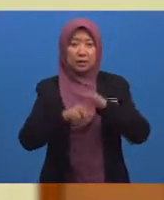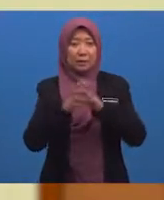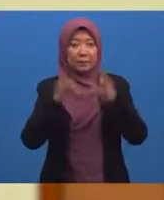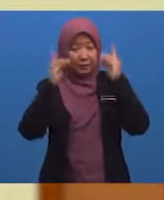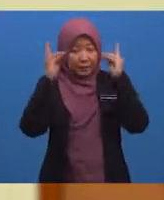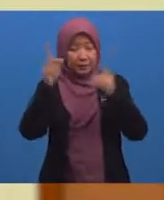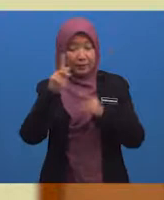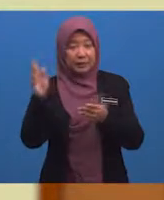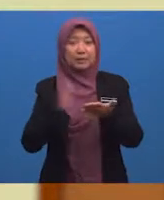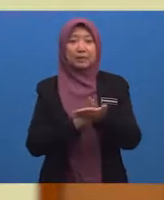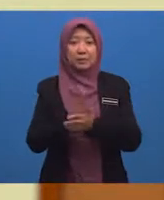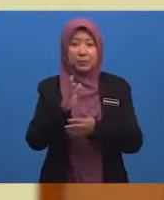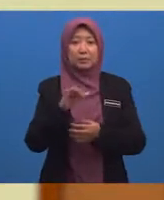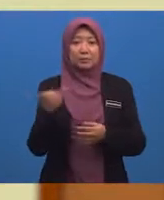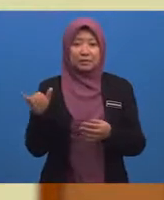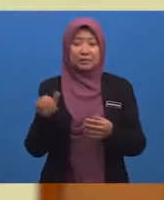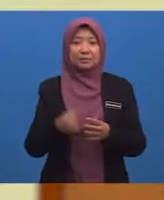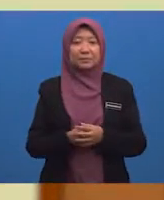selanjutnya.